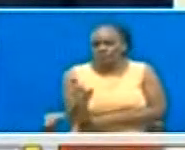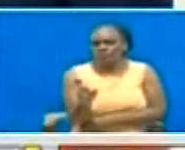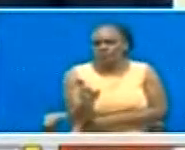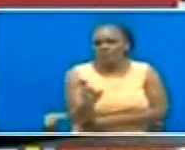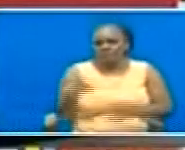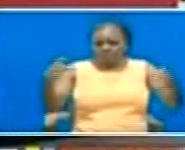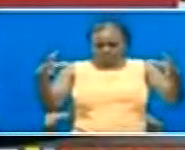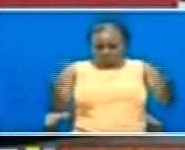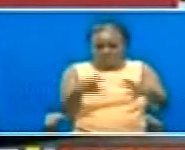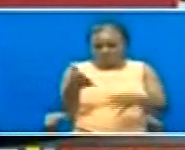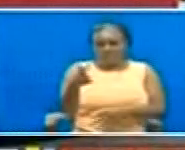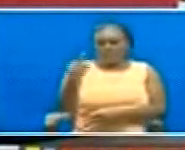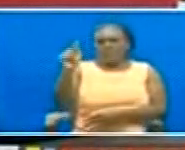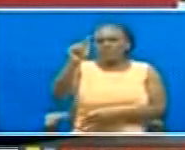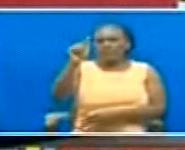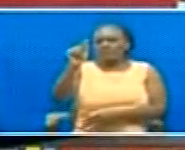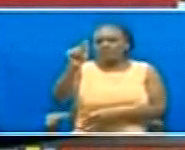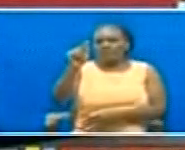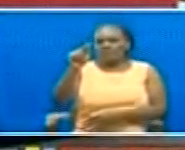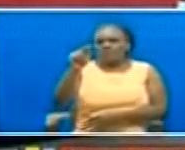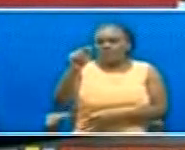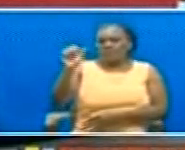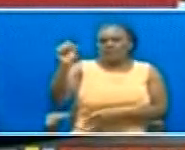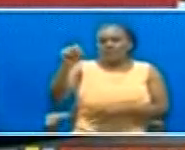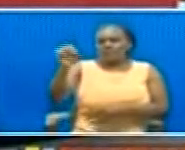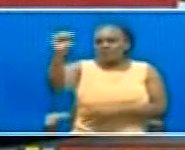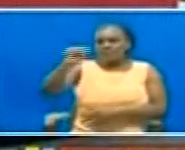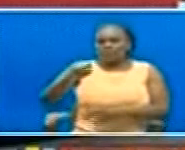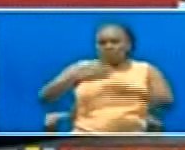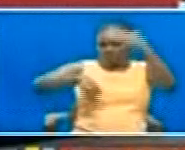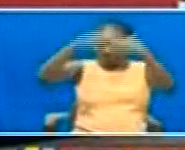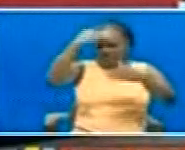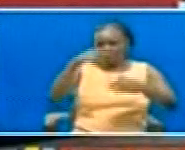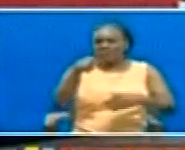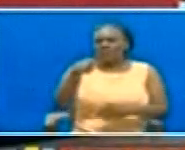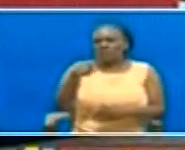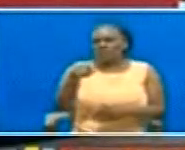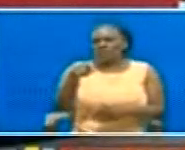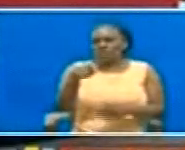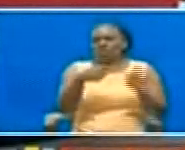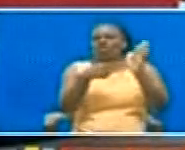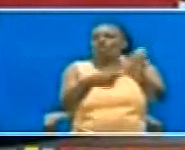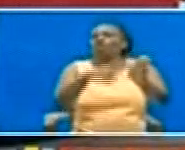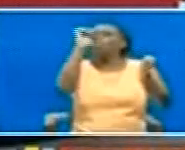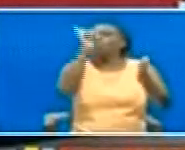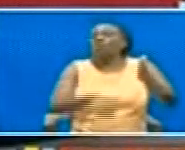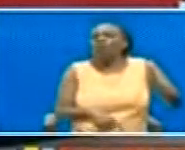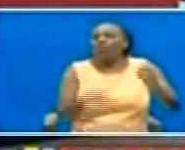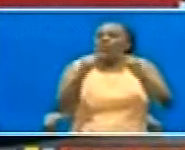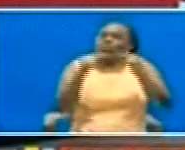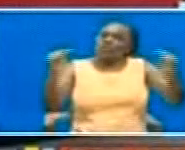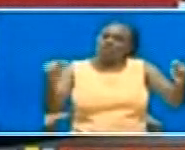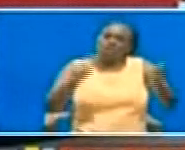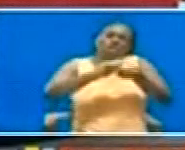kwa timu hii ya Zitek amiskundradi, timu ya Strathmore kutoa ushindi, kuna ashiria nini? Je, inaashiria kwamba pengine upinzani